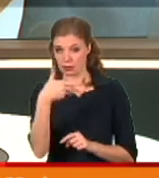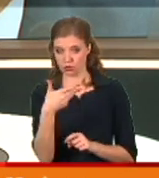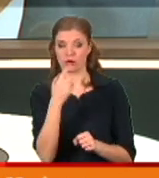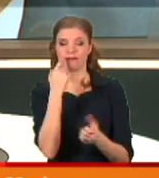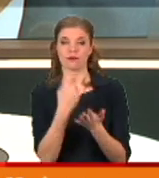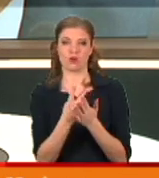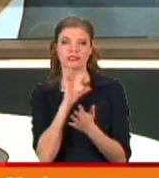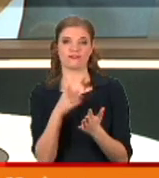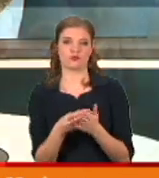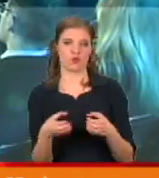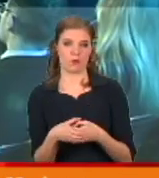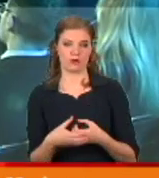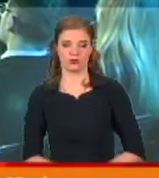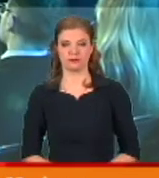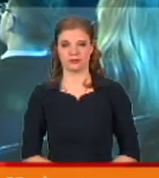показав свою команду.